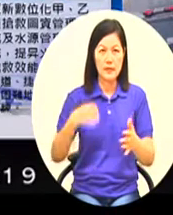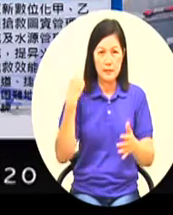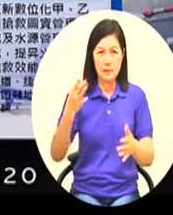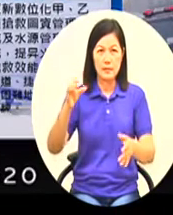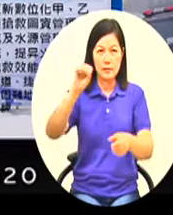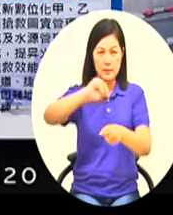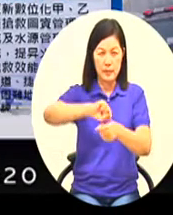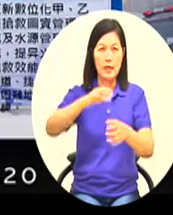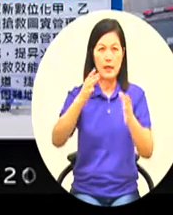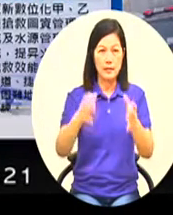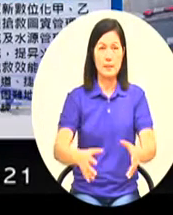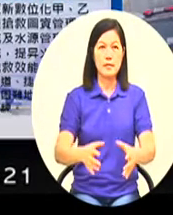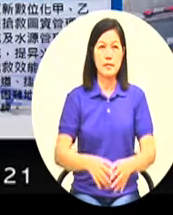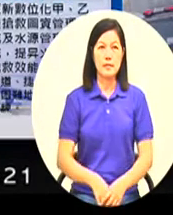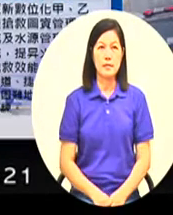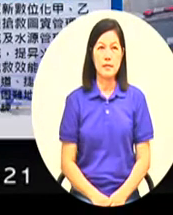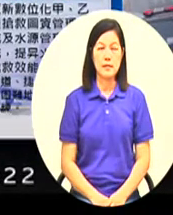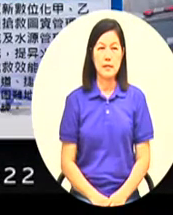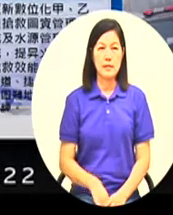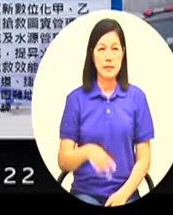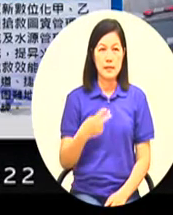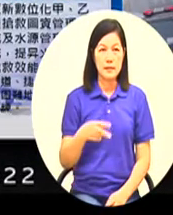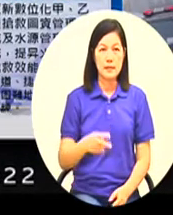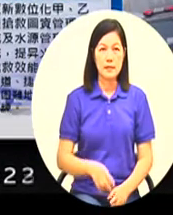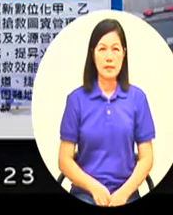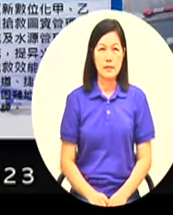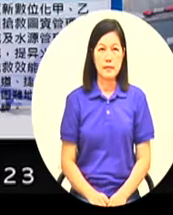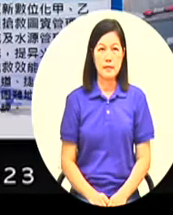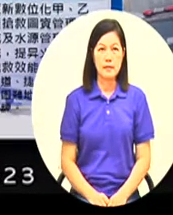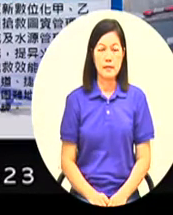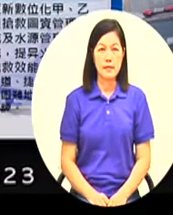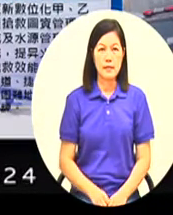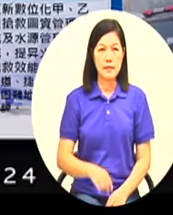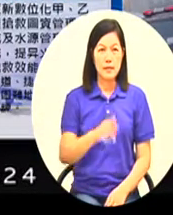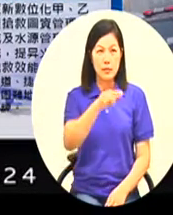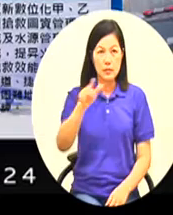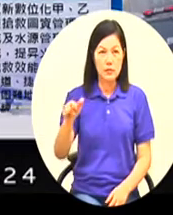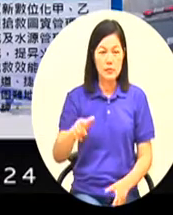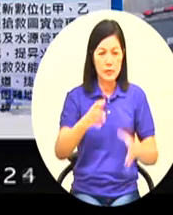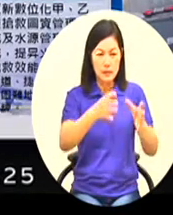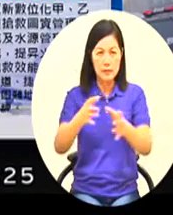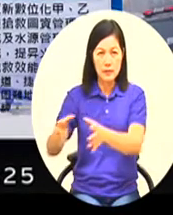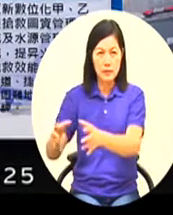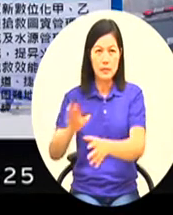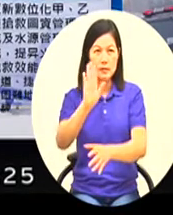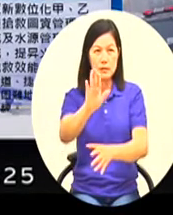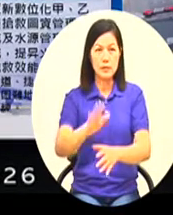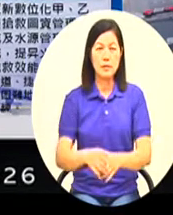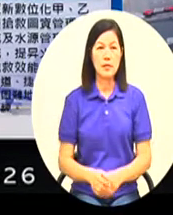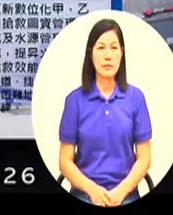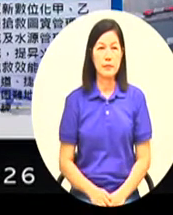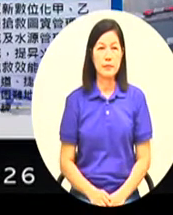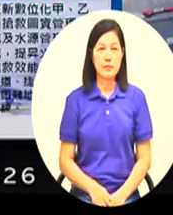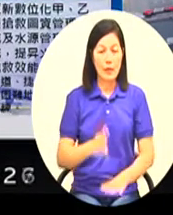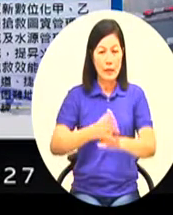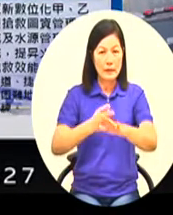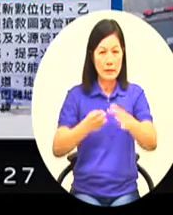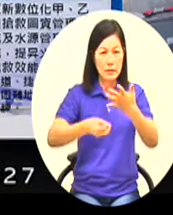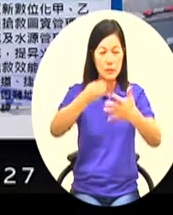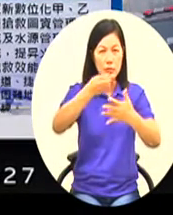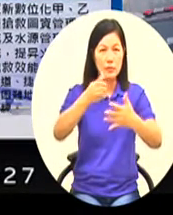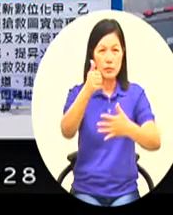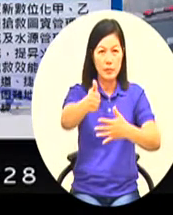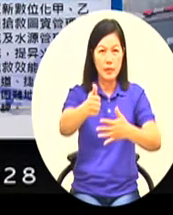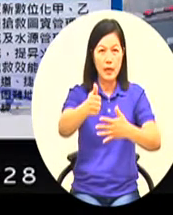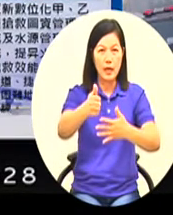灾的能力，并购置热显像仪、无用气体警报器等装备，应用高科技提升救灾